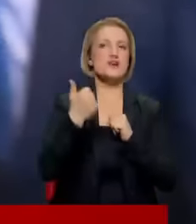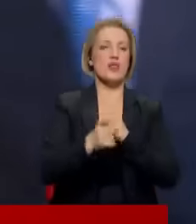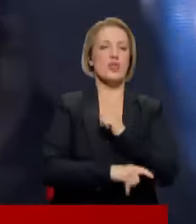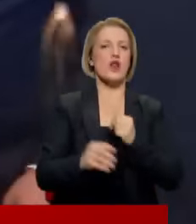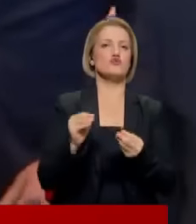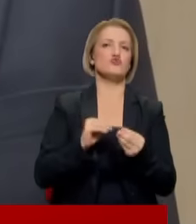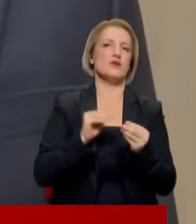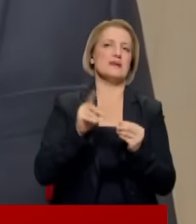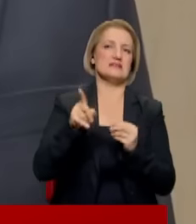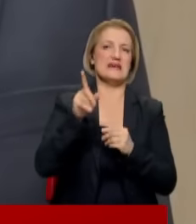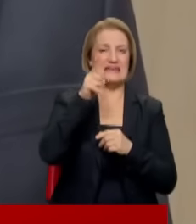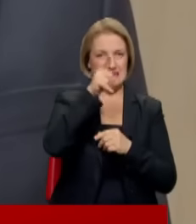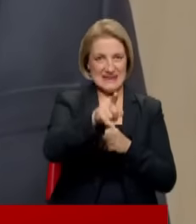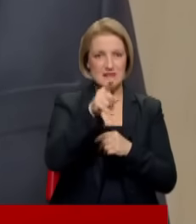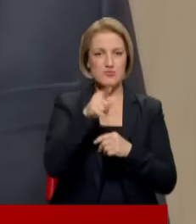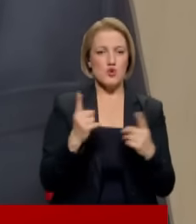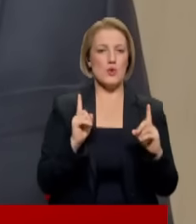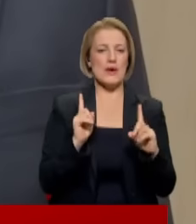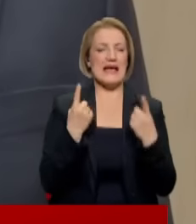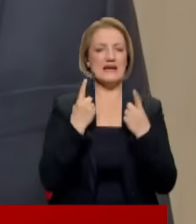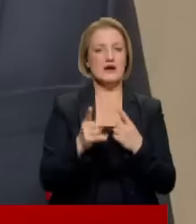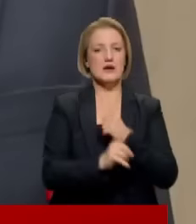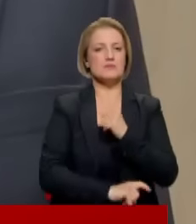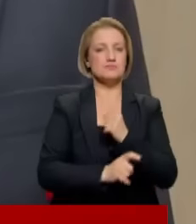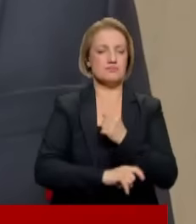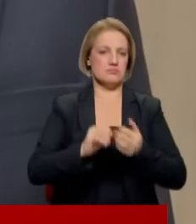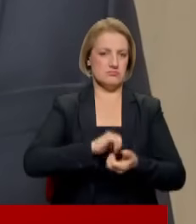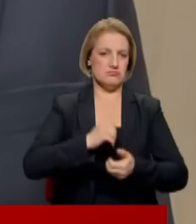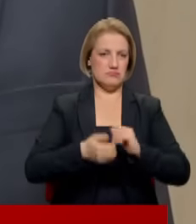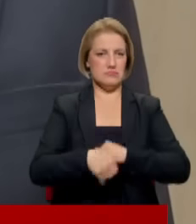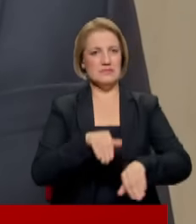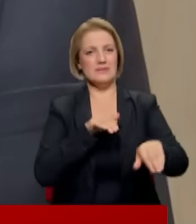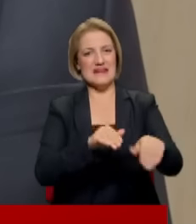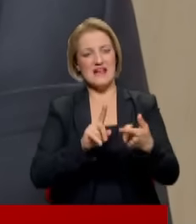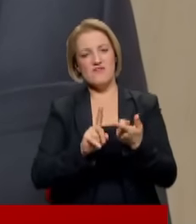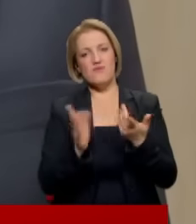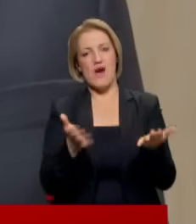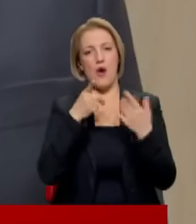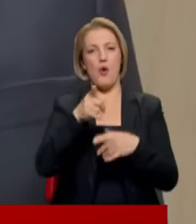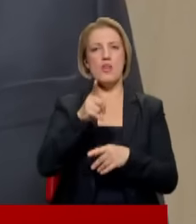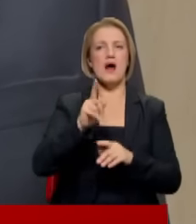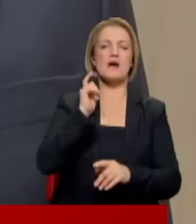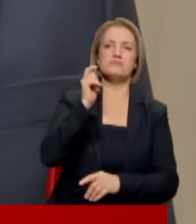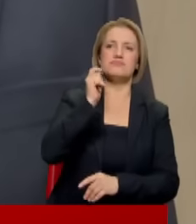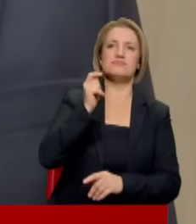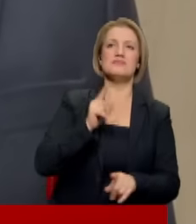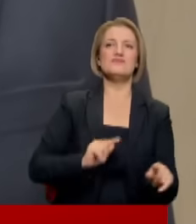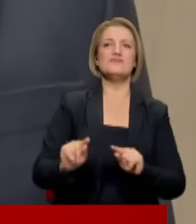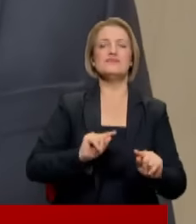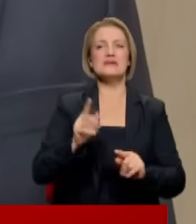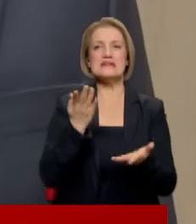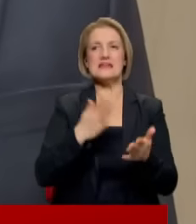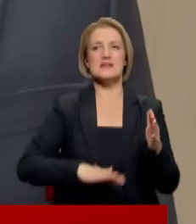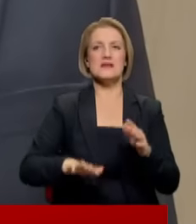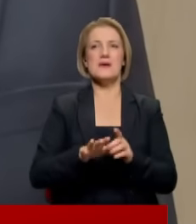terör suçlaması yöneltti Siz bu yetkiyi terör örgütlerine destek ya da onların propagandasına yönelik bir